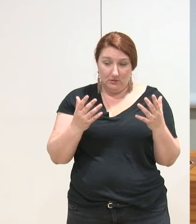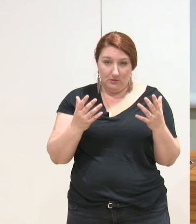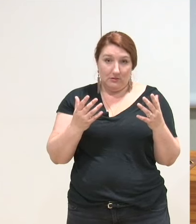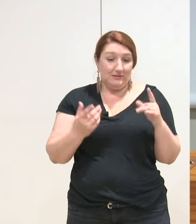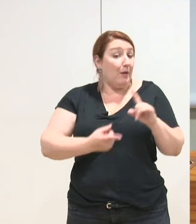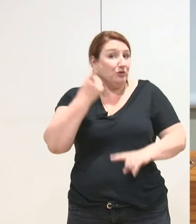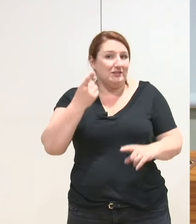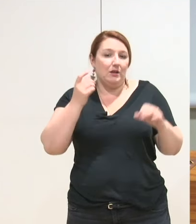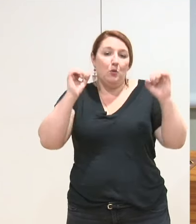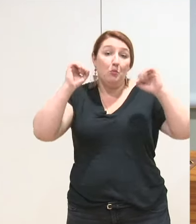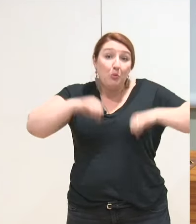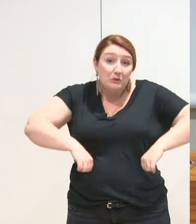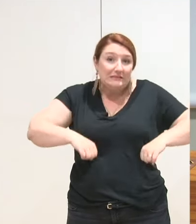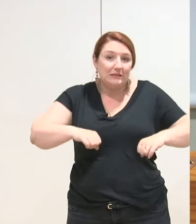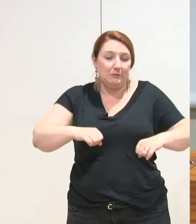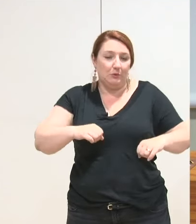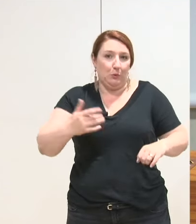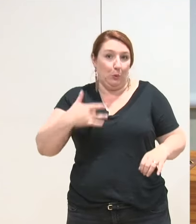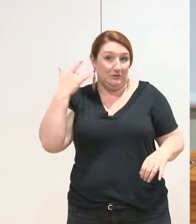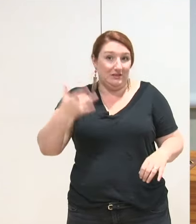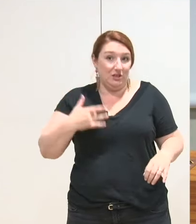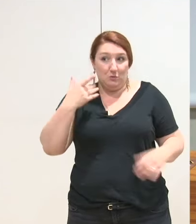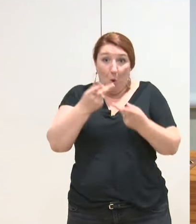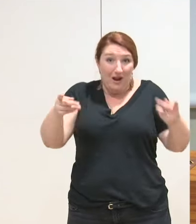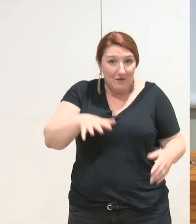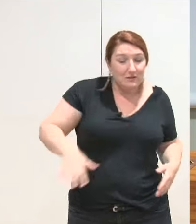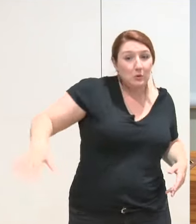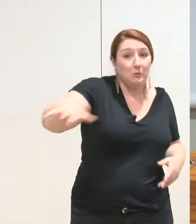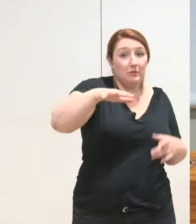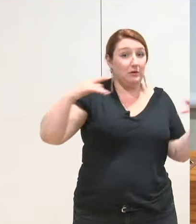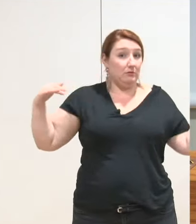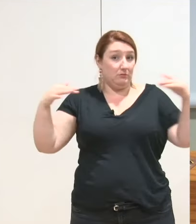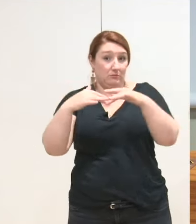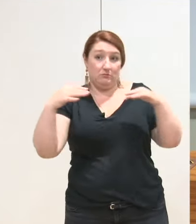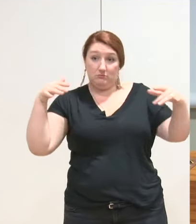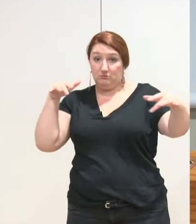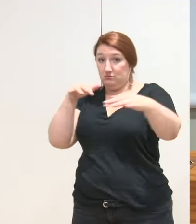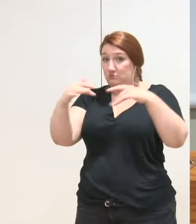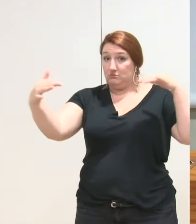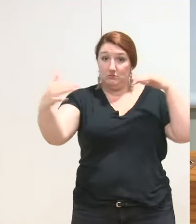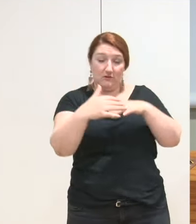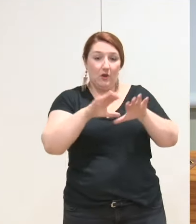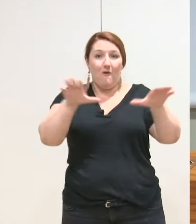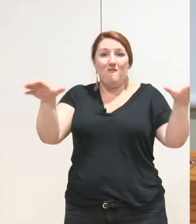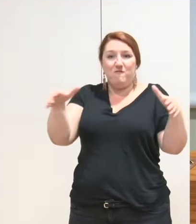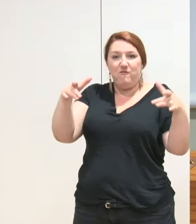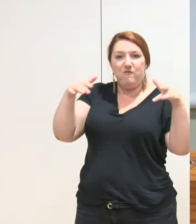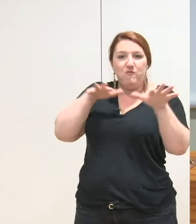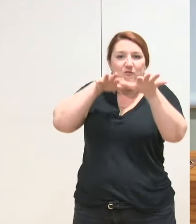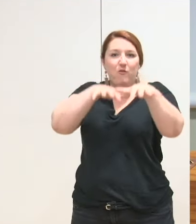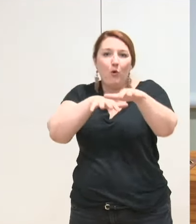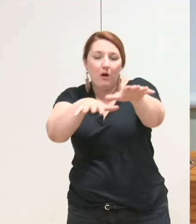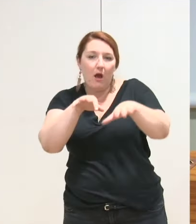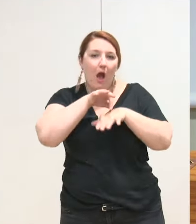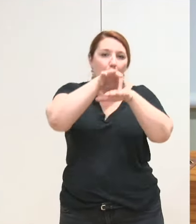usage diverse de l'espace public et ça recoupe un certain nombre de questions dont l'accompagnement des foules dont la question de la